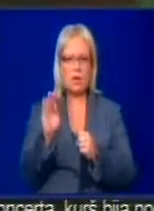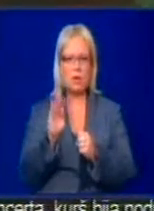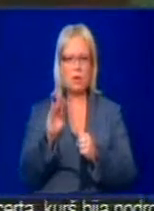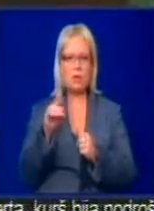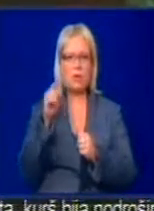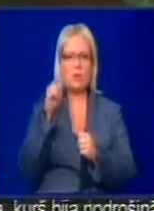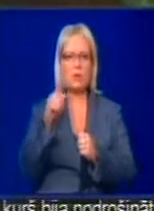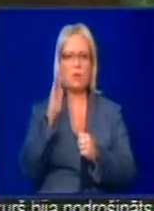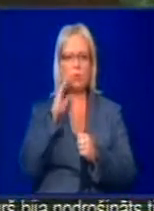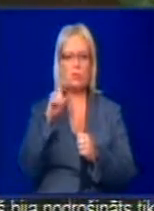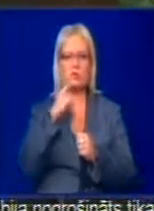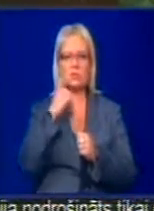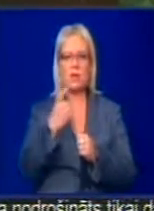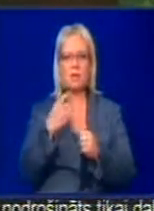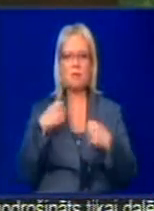cietējs mierīgi,